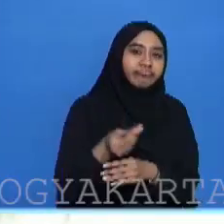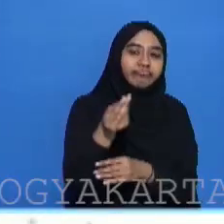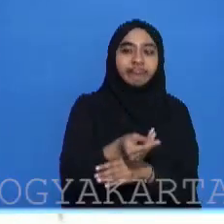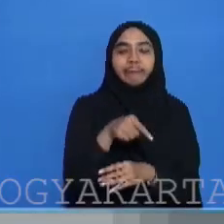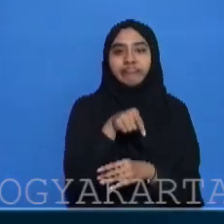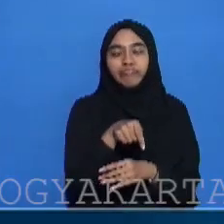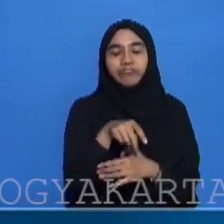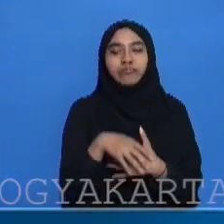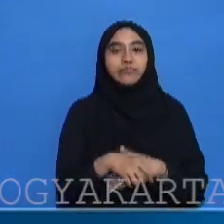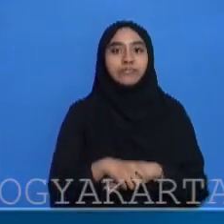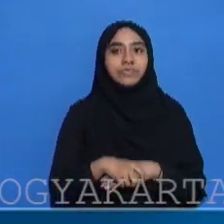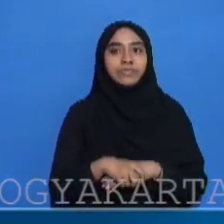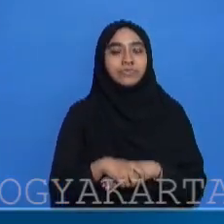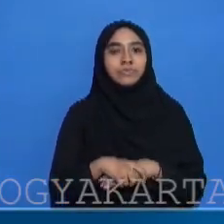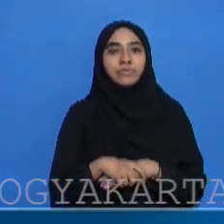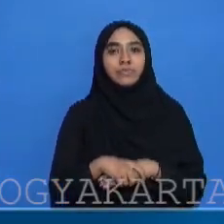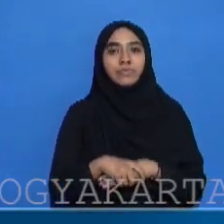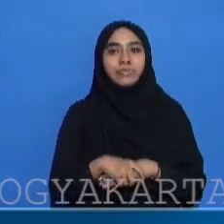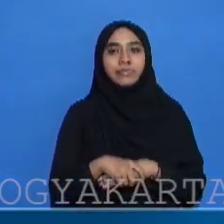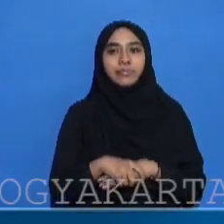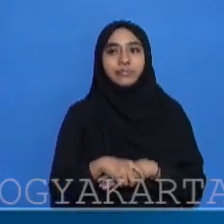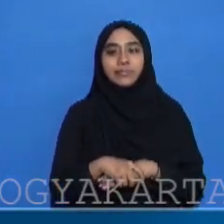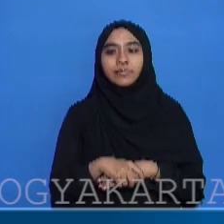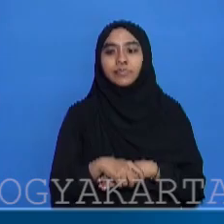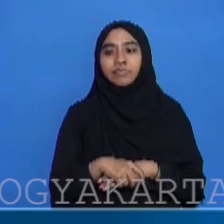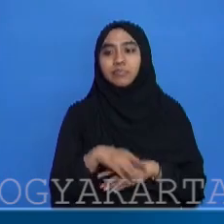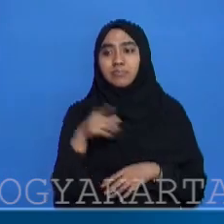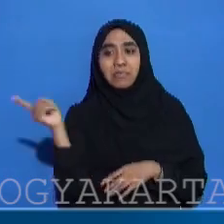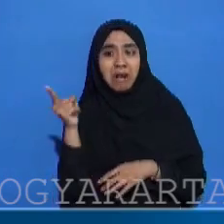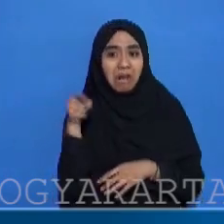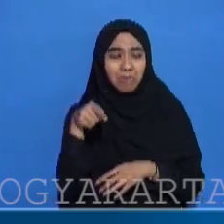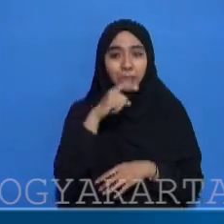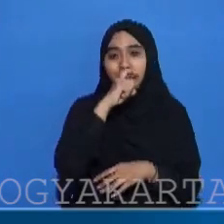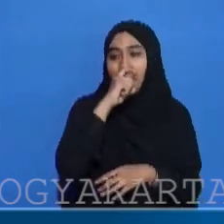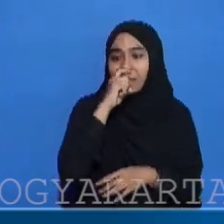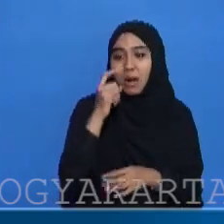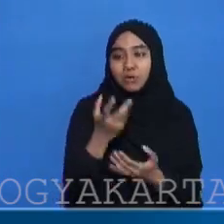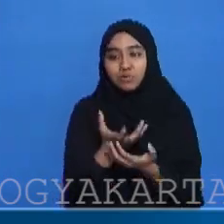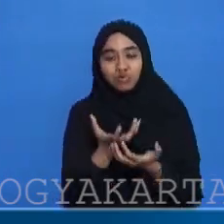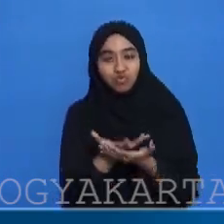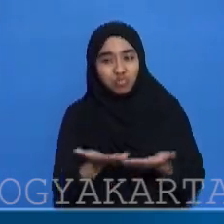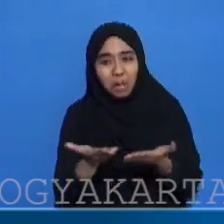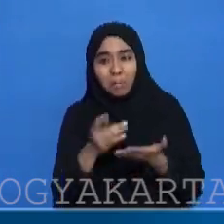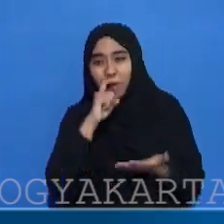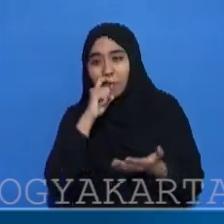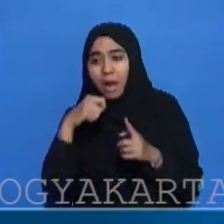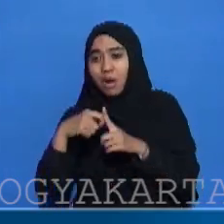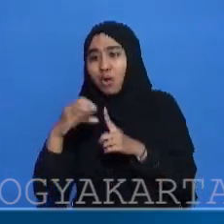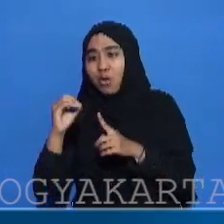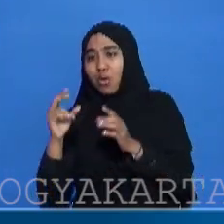dari sana dari Tempatnya Pak sosial itu langsung